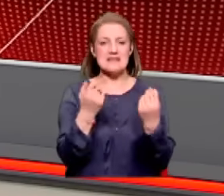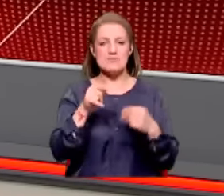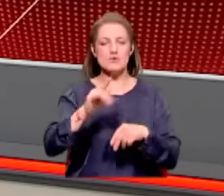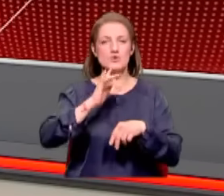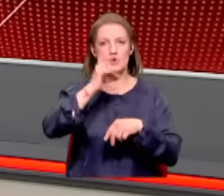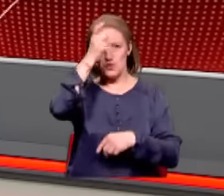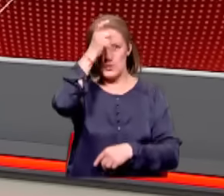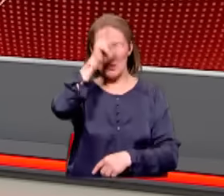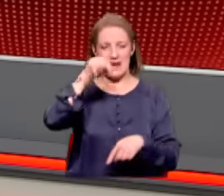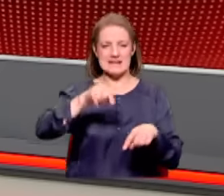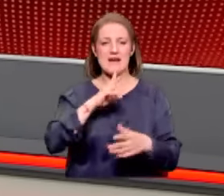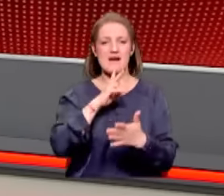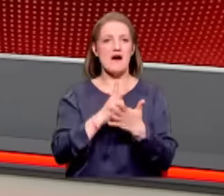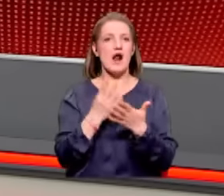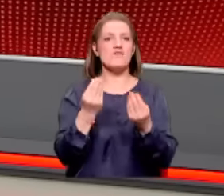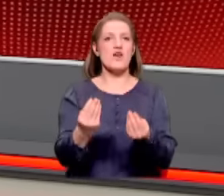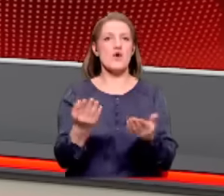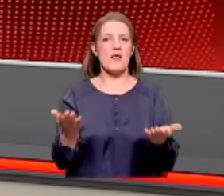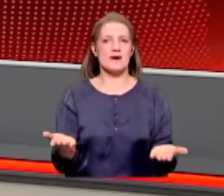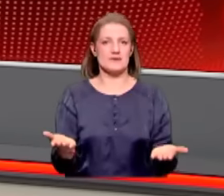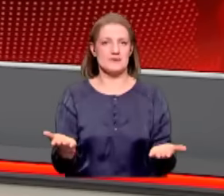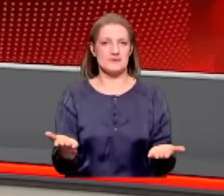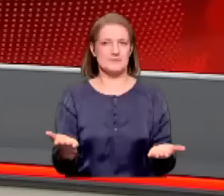ülkede kararları veriyorlar.